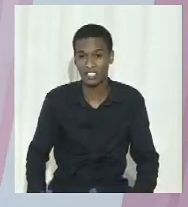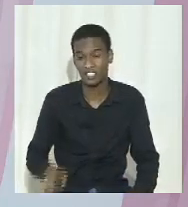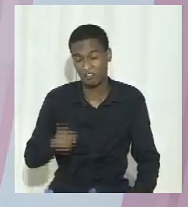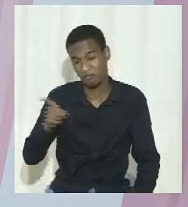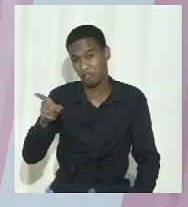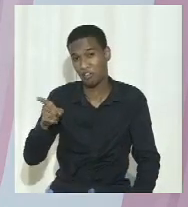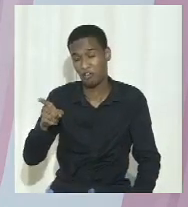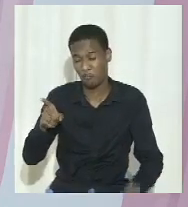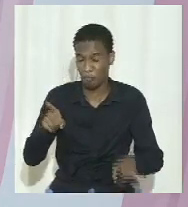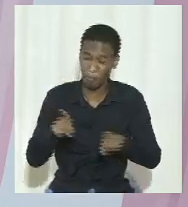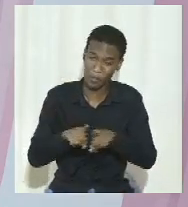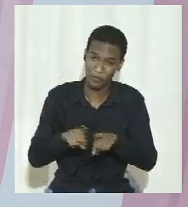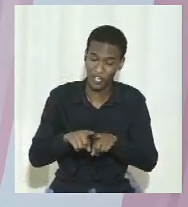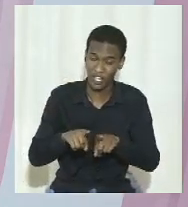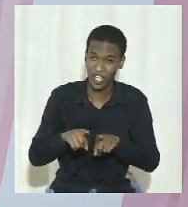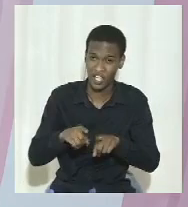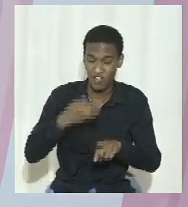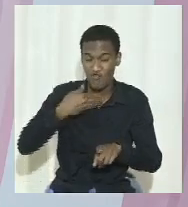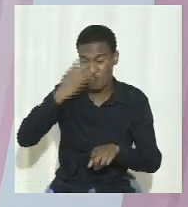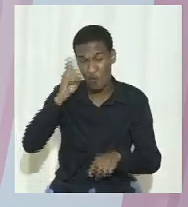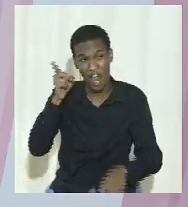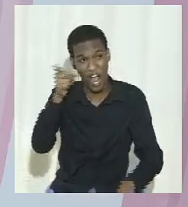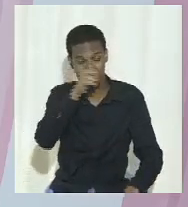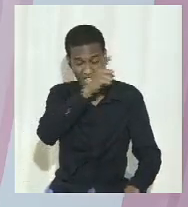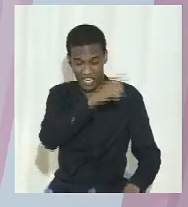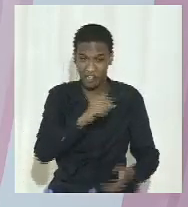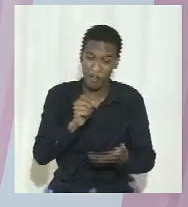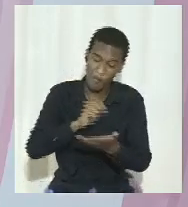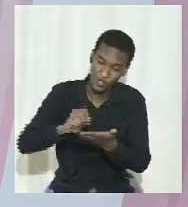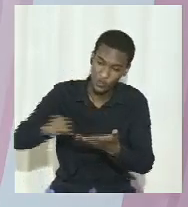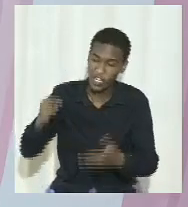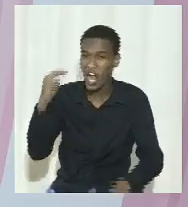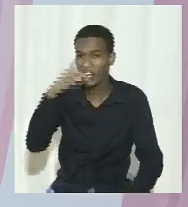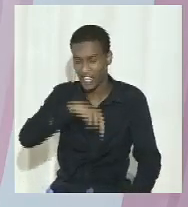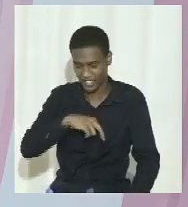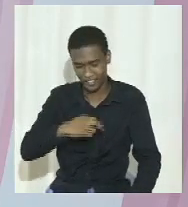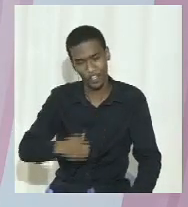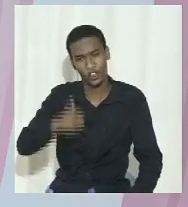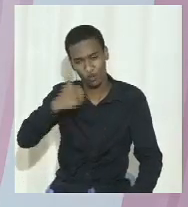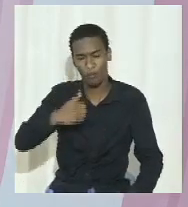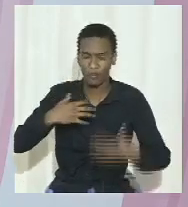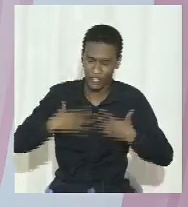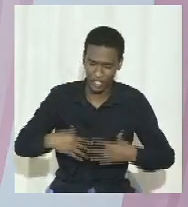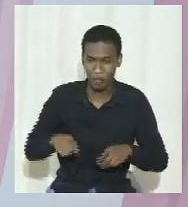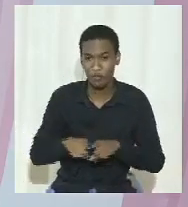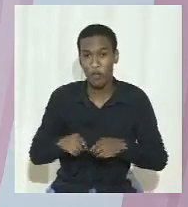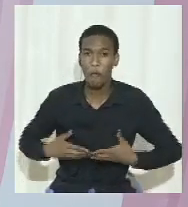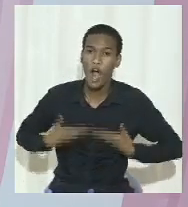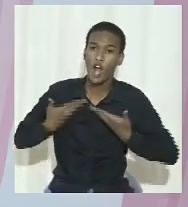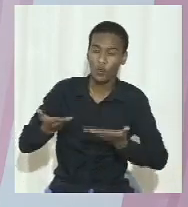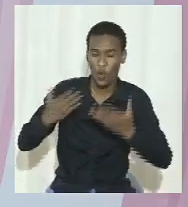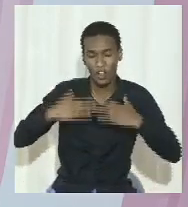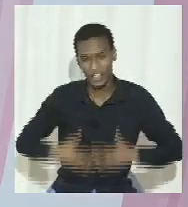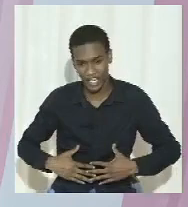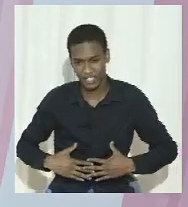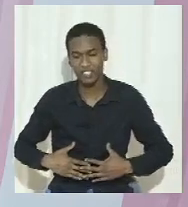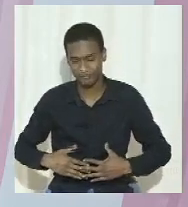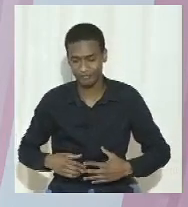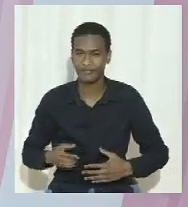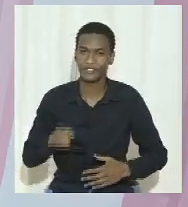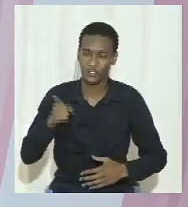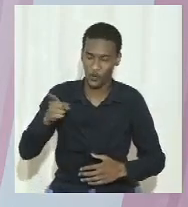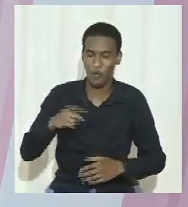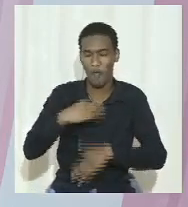inscription misoratra anarana amin'ilay antsitrapo ilay olona hisitraka izany fa